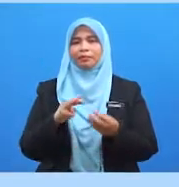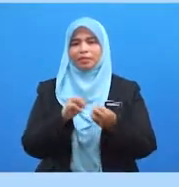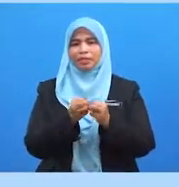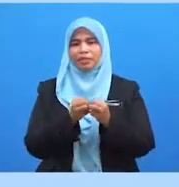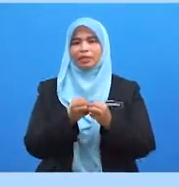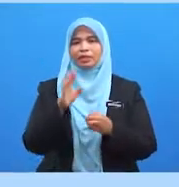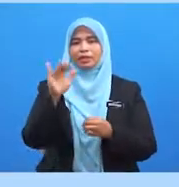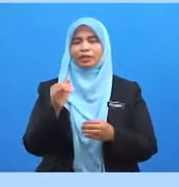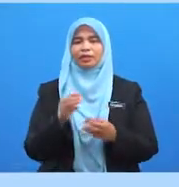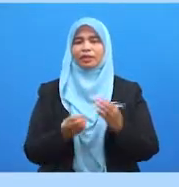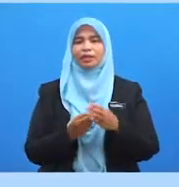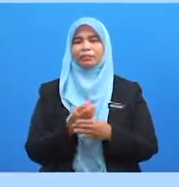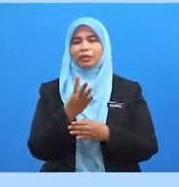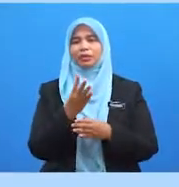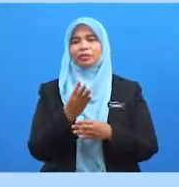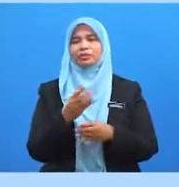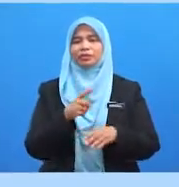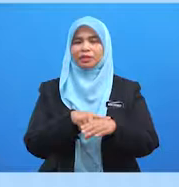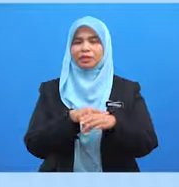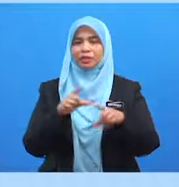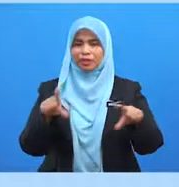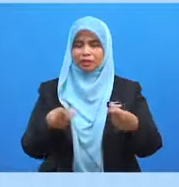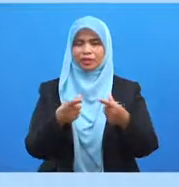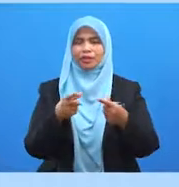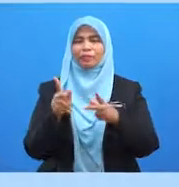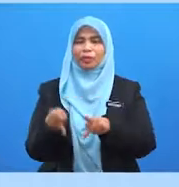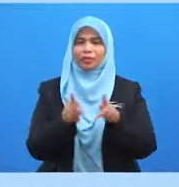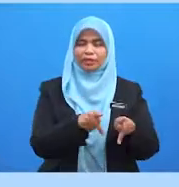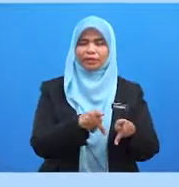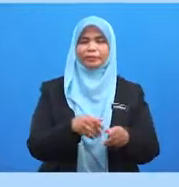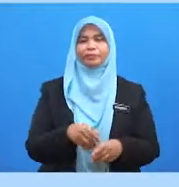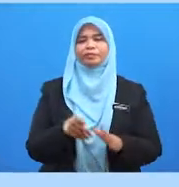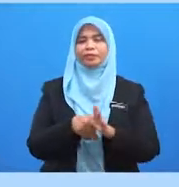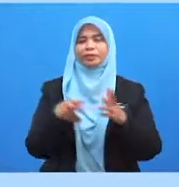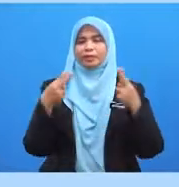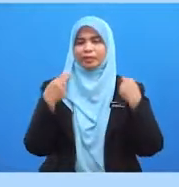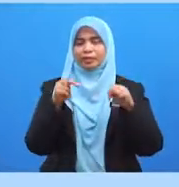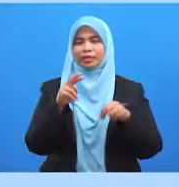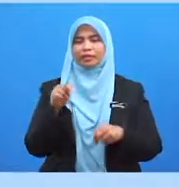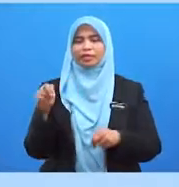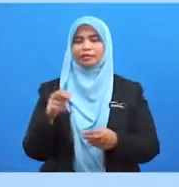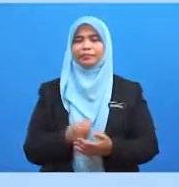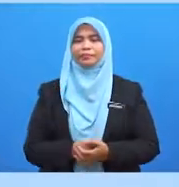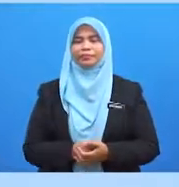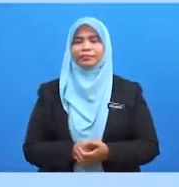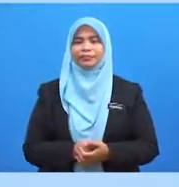dan masalah yang timbul semasa melaksanakan projek perniagaan.